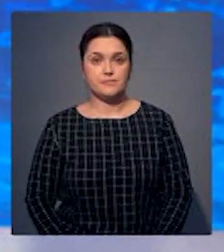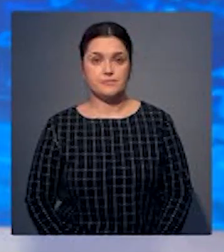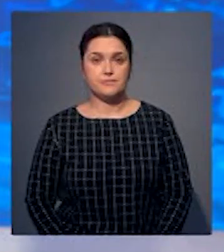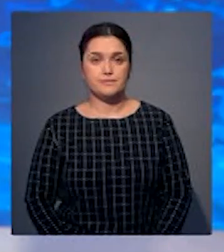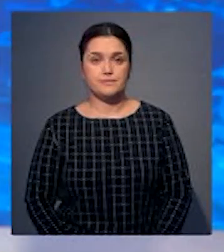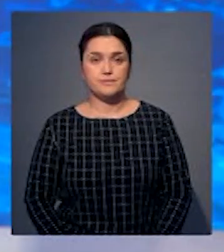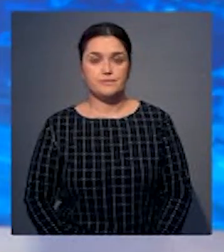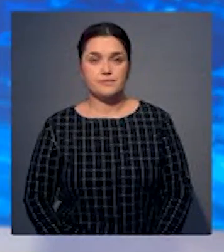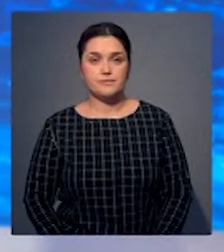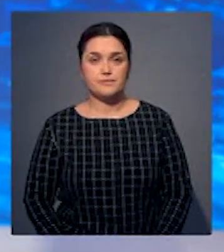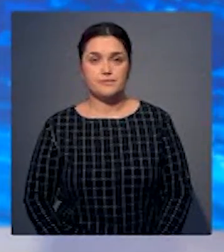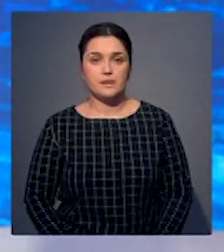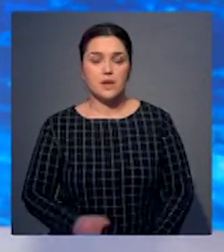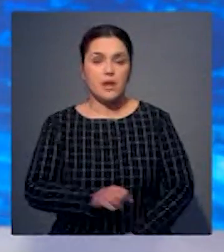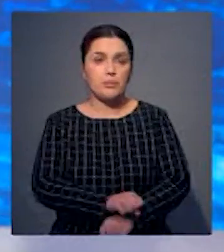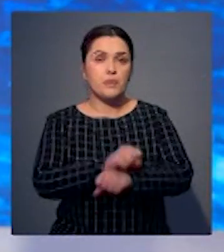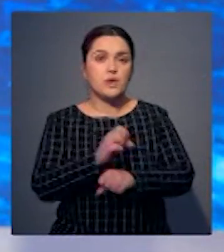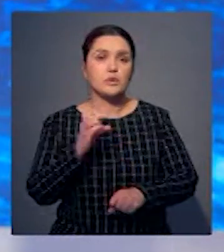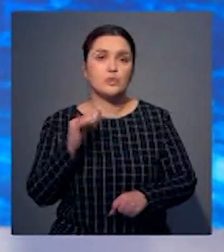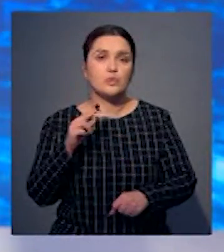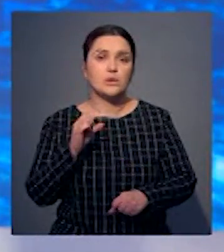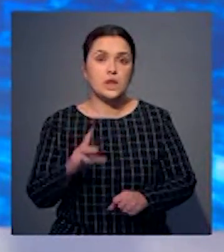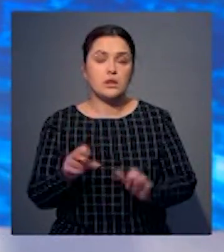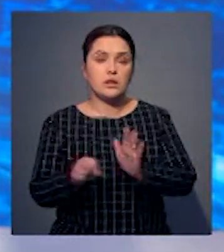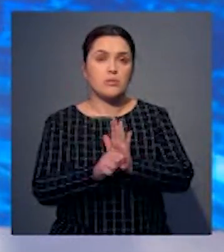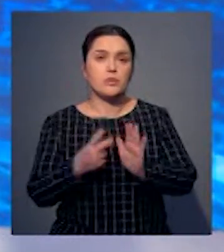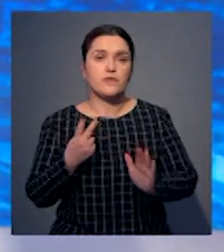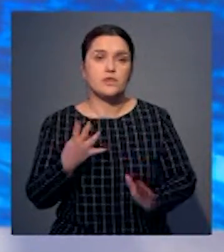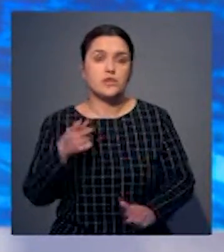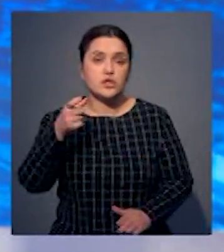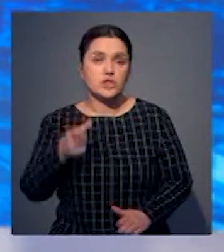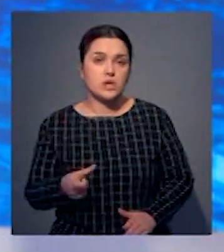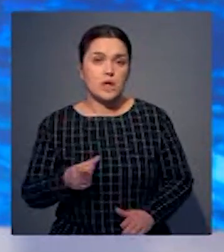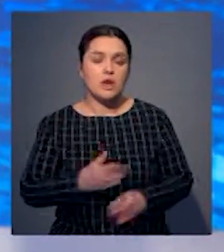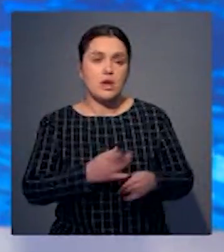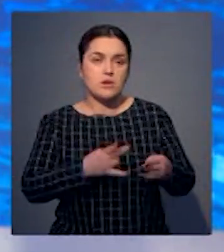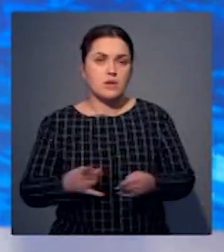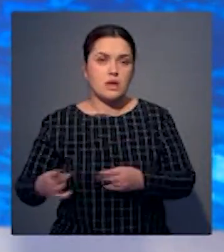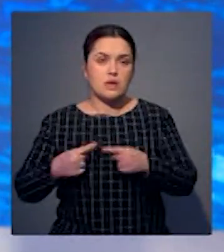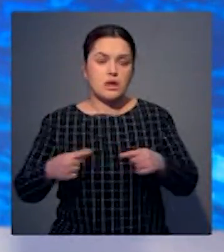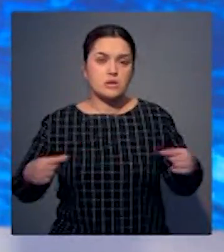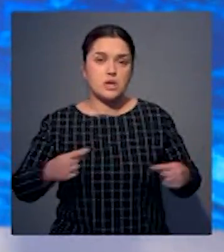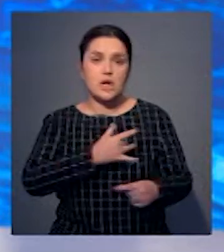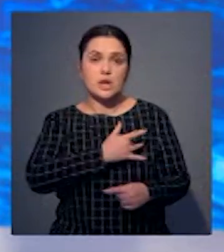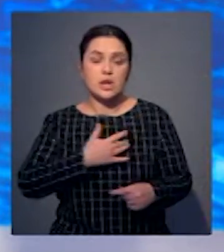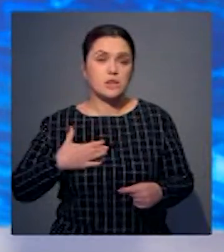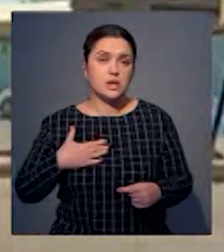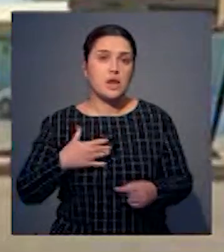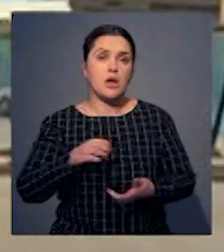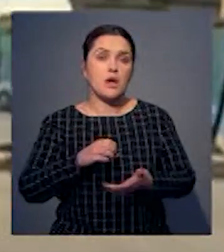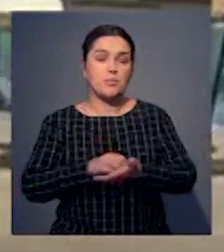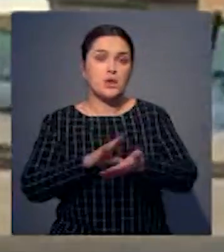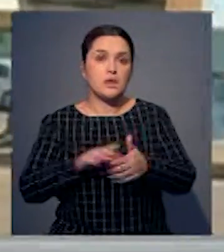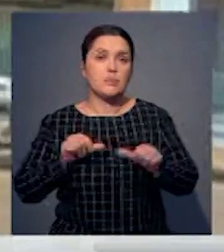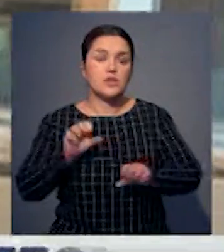продолжим выпуск событиями в мире. В ходе протеста в Судане погибли 24 человека, сотни получили различные ранения. При этом, по данным